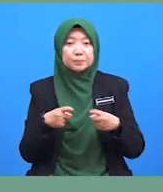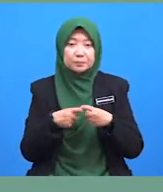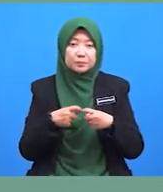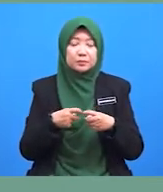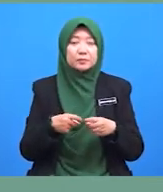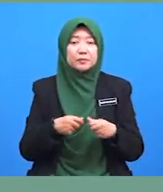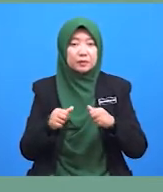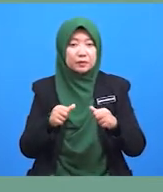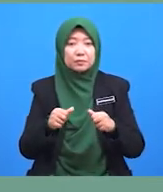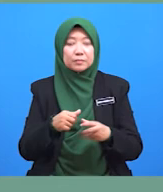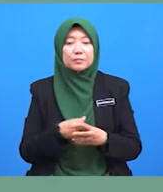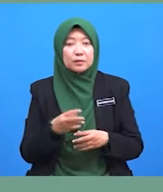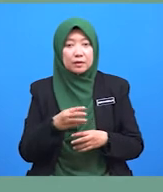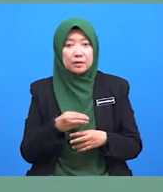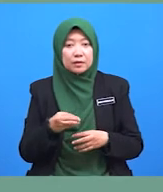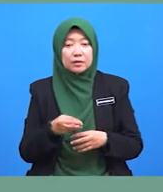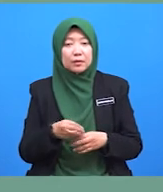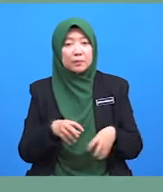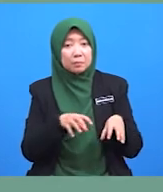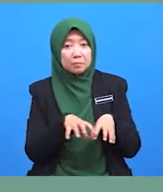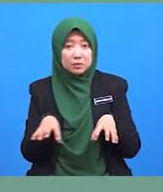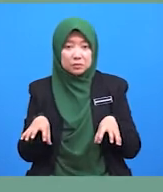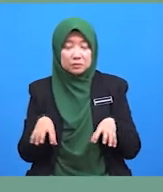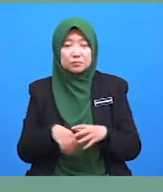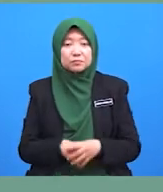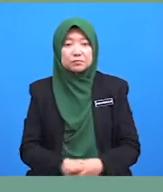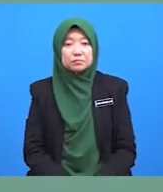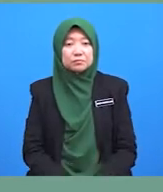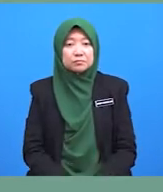elektrod aktif dan elektrod pasif.